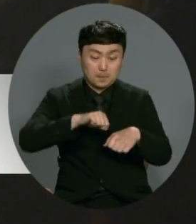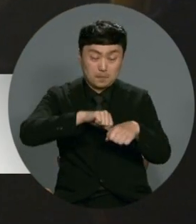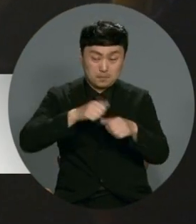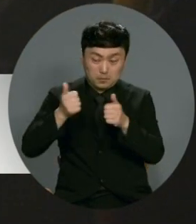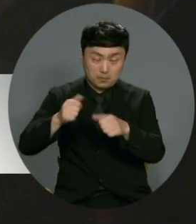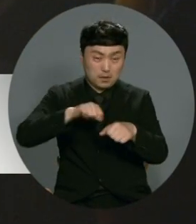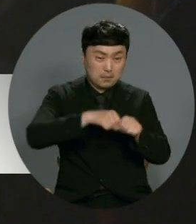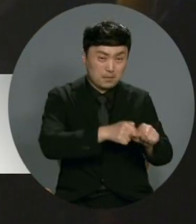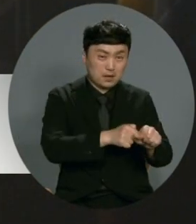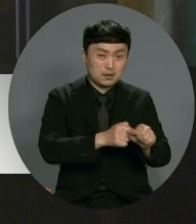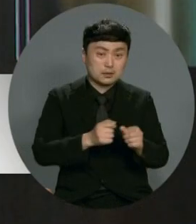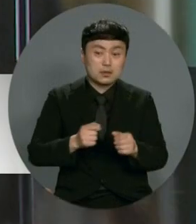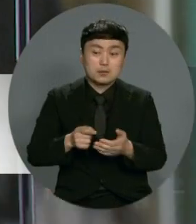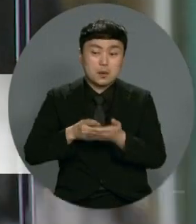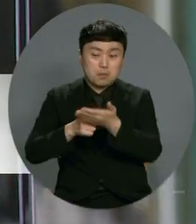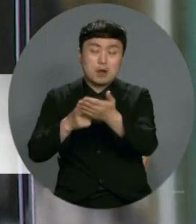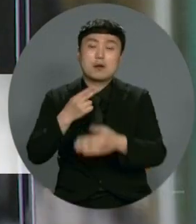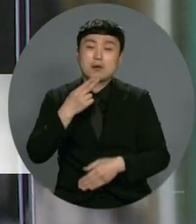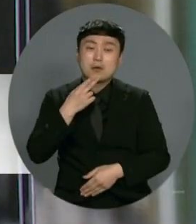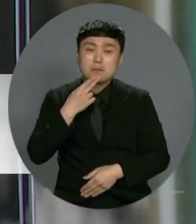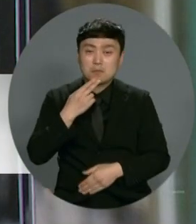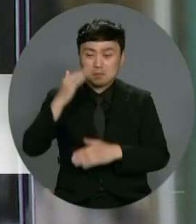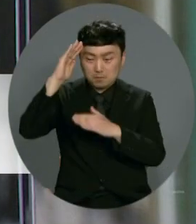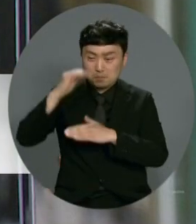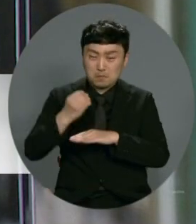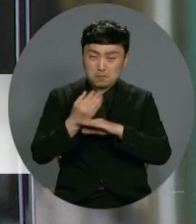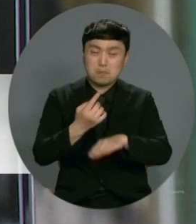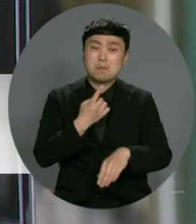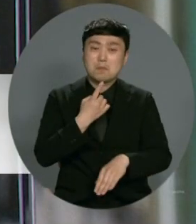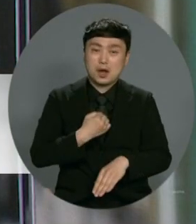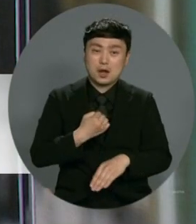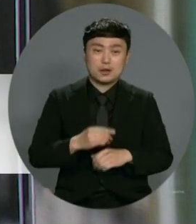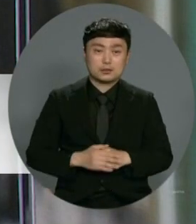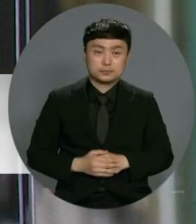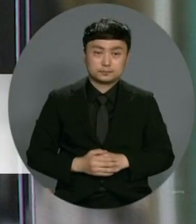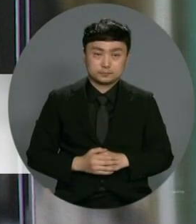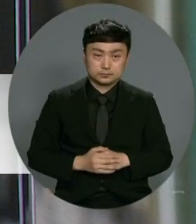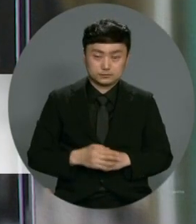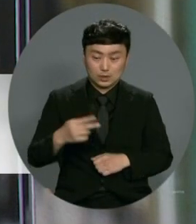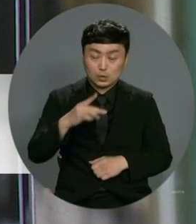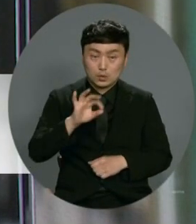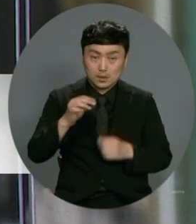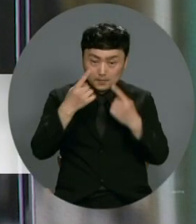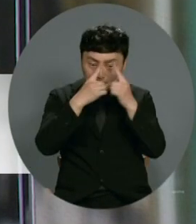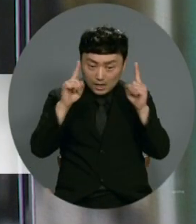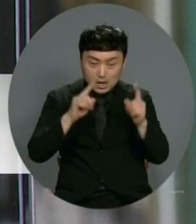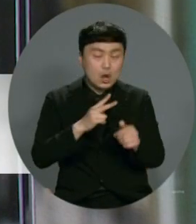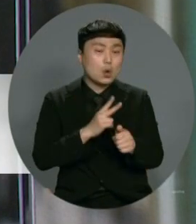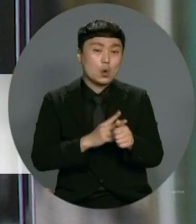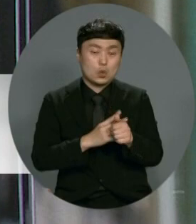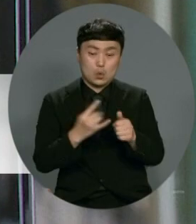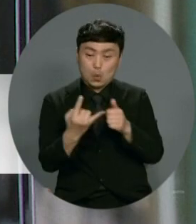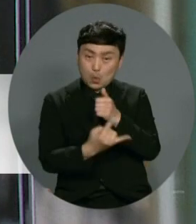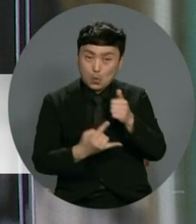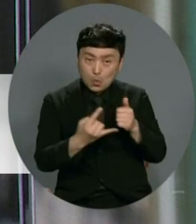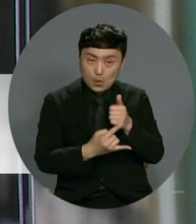처분을 내렸다는 소식 전해드렸습니다 여기에 불복해 고발인 책인 동양대 교수협예가 대검찰청에